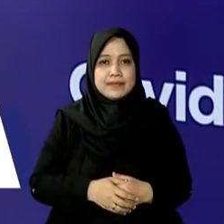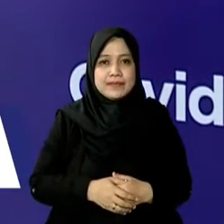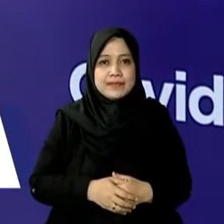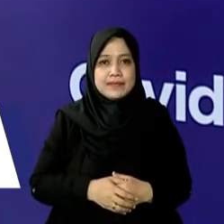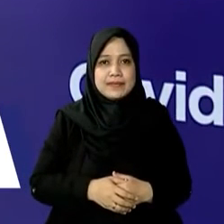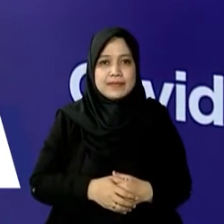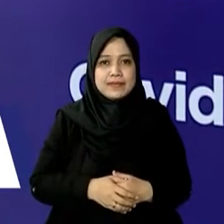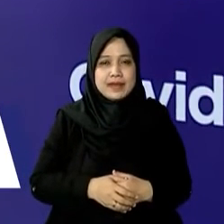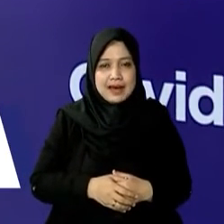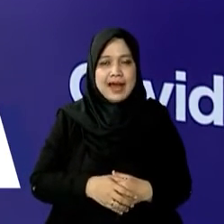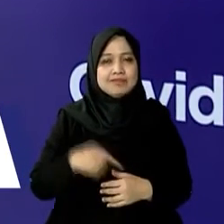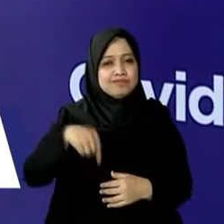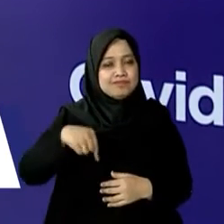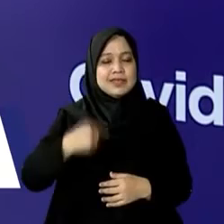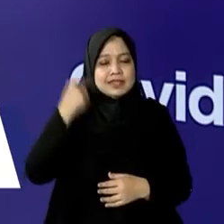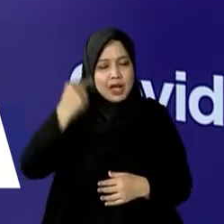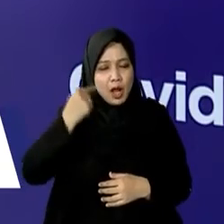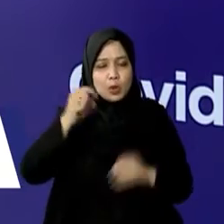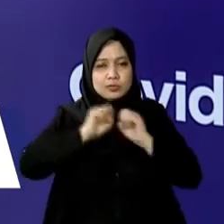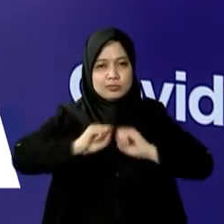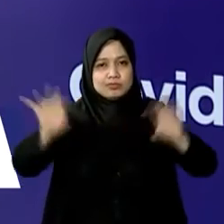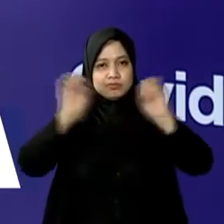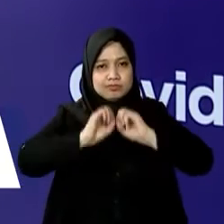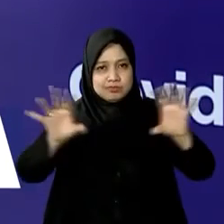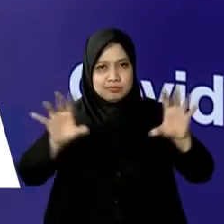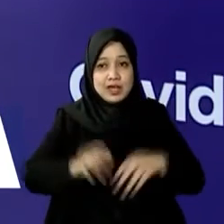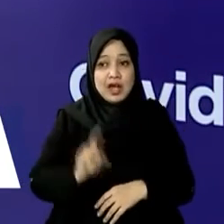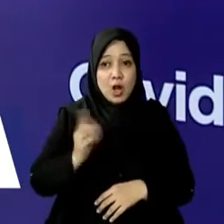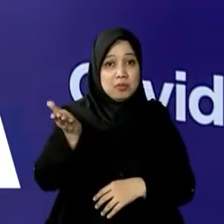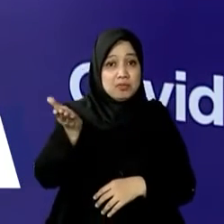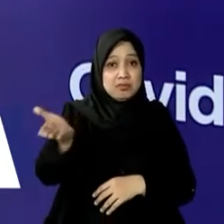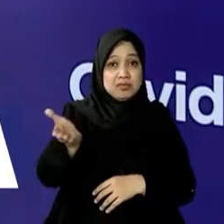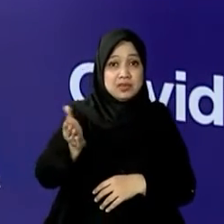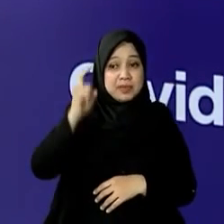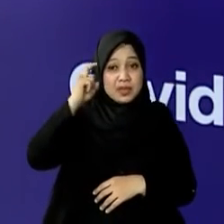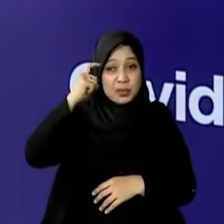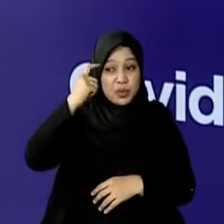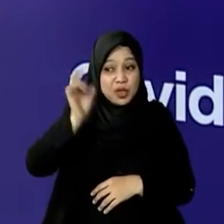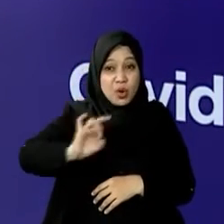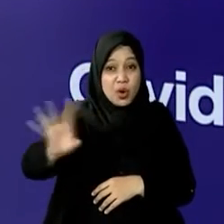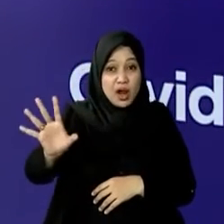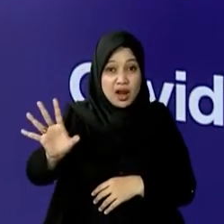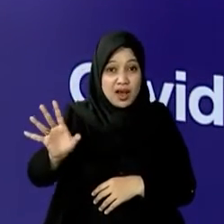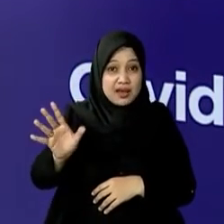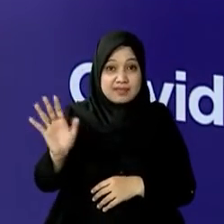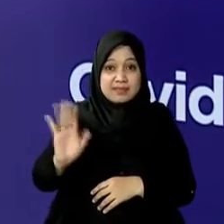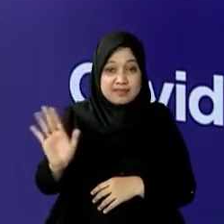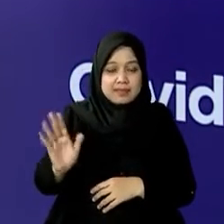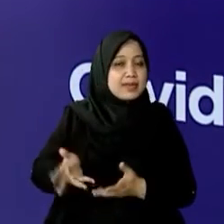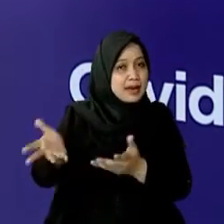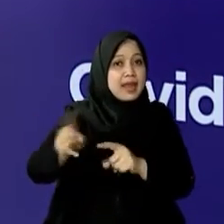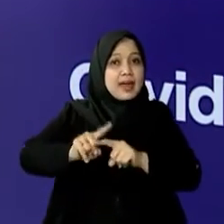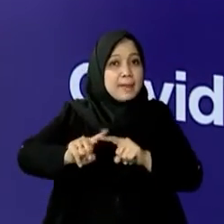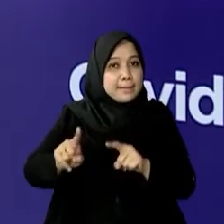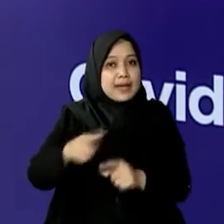gitu Nah itu aja sih yang paling sering saya tekan kan kamu kalau misalkan tidak peduli pada orang lain ya terserah kamu tapi yang paling penting adalah